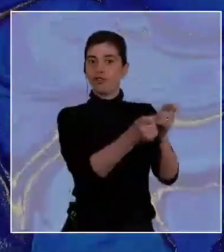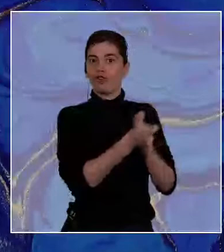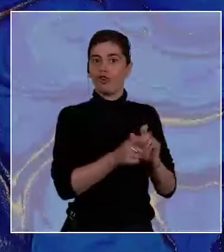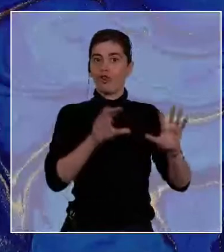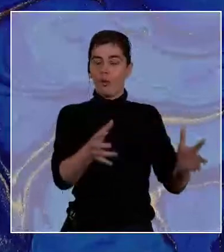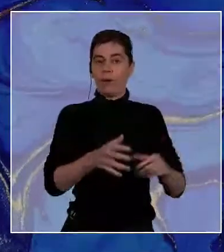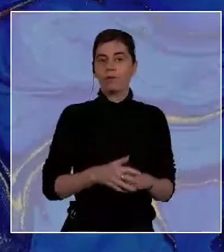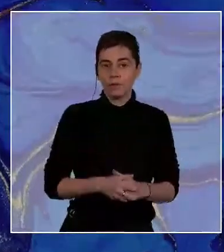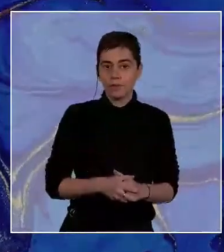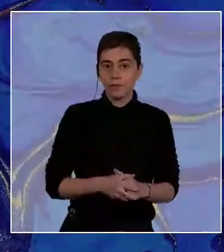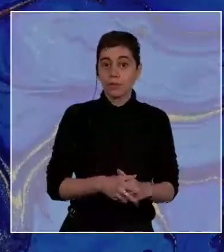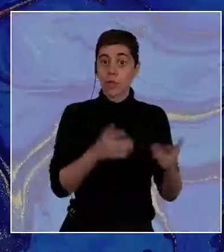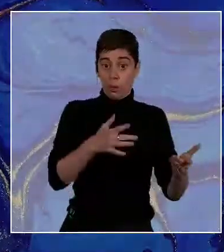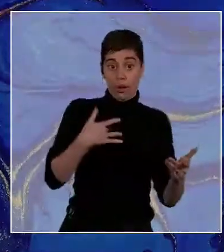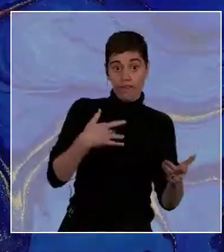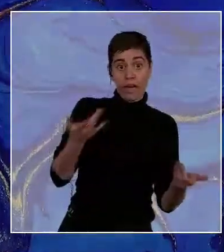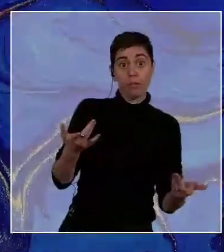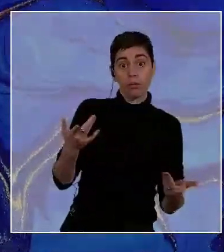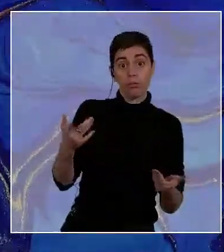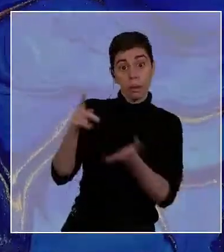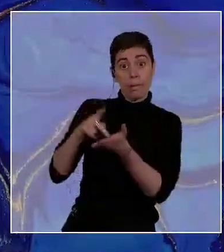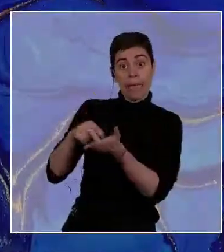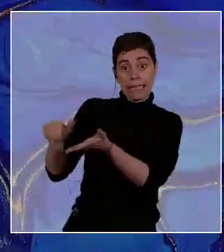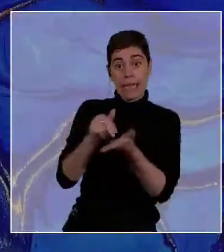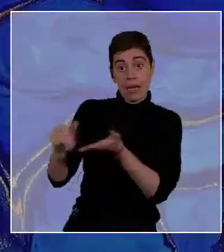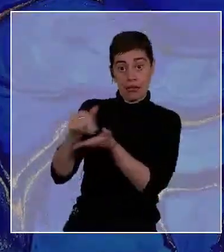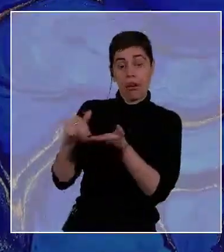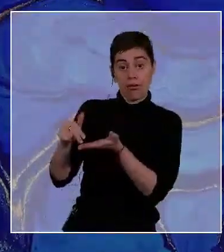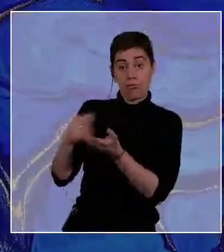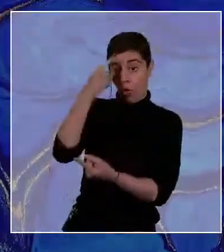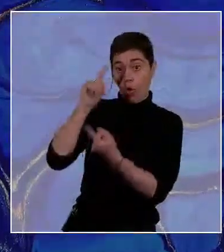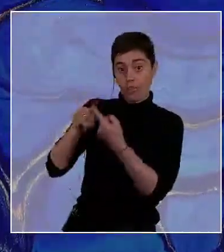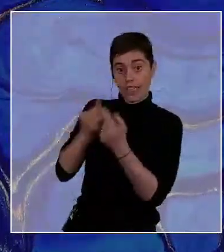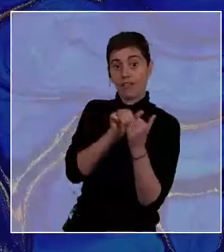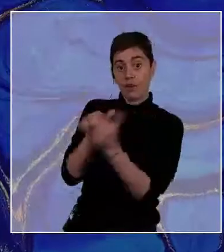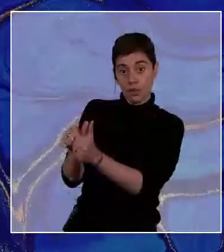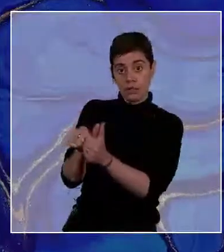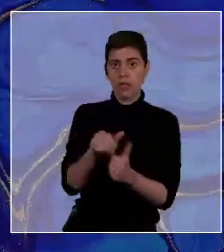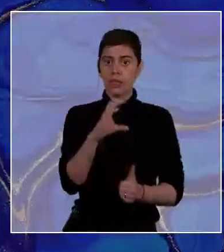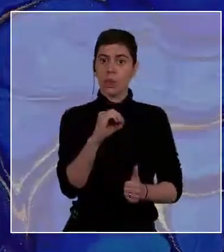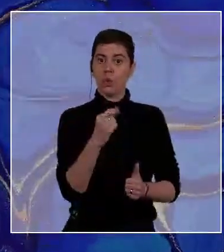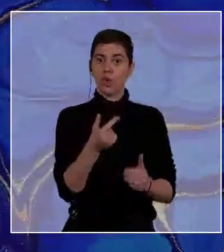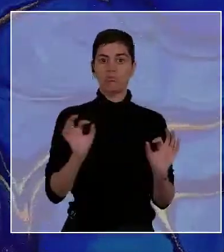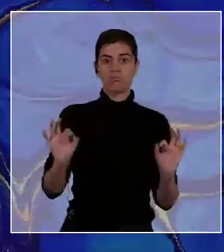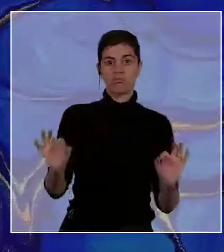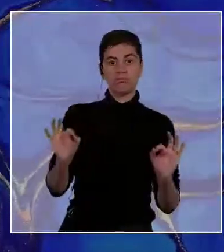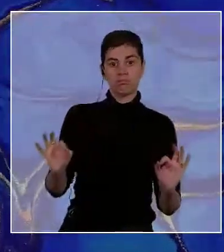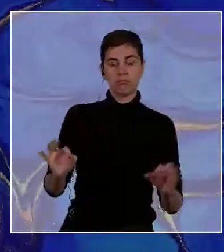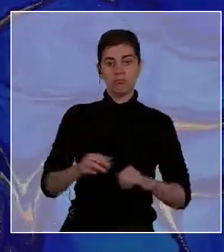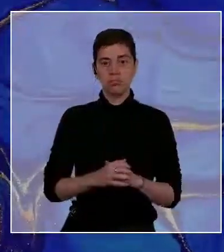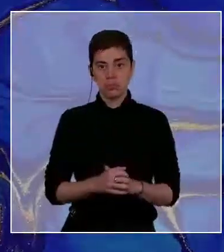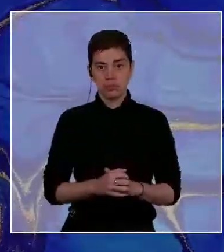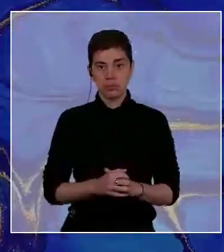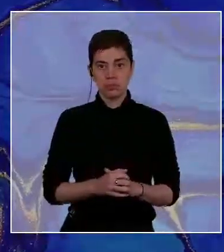pour respecter les objectifs de l'accord de Paris, mais pour être sobres en carbone, avoir des villes plus inclusives.